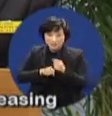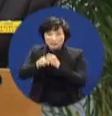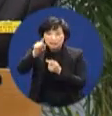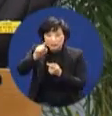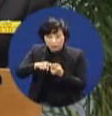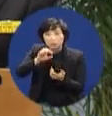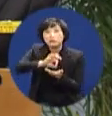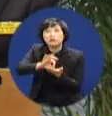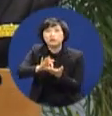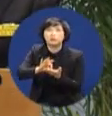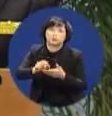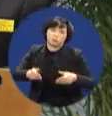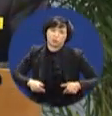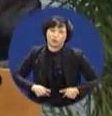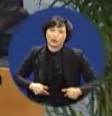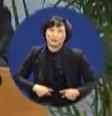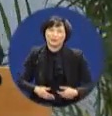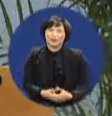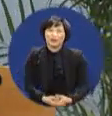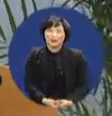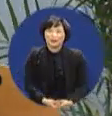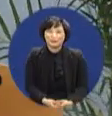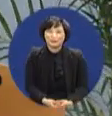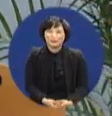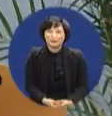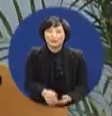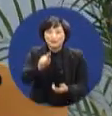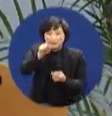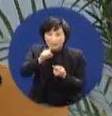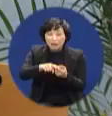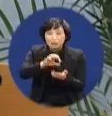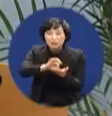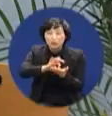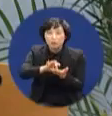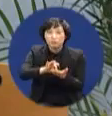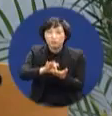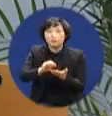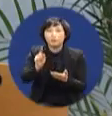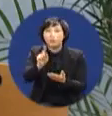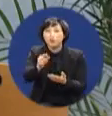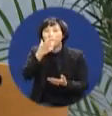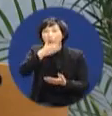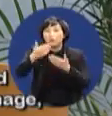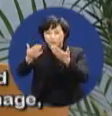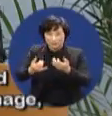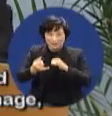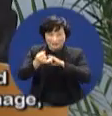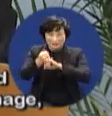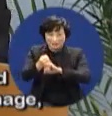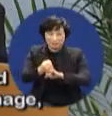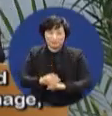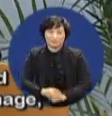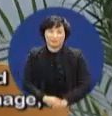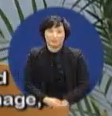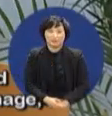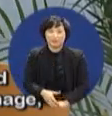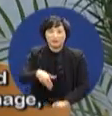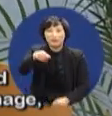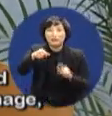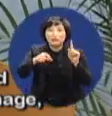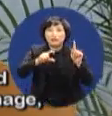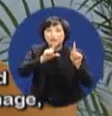뜻대로 사용되어야 한다. 그렇게 사용한 복 주신다는 약속입니다. 창세기